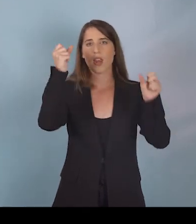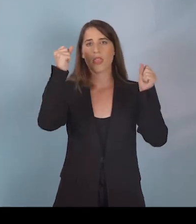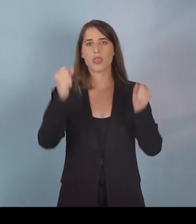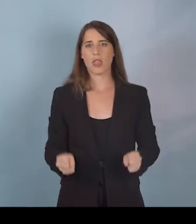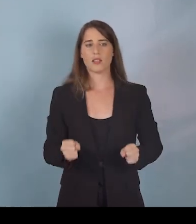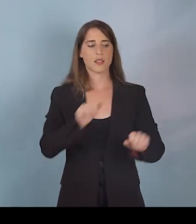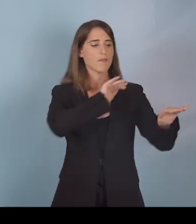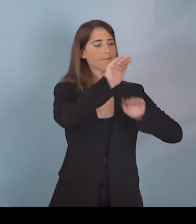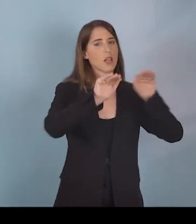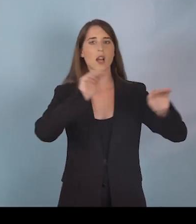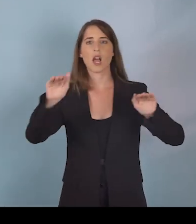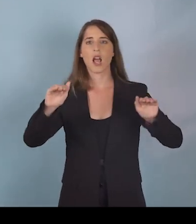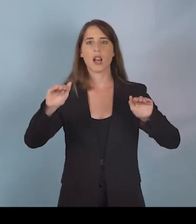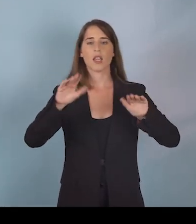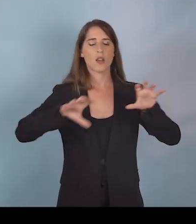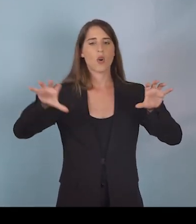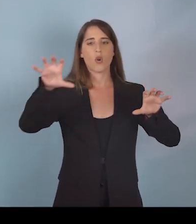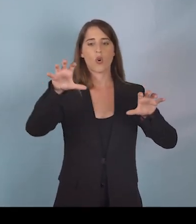Επίσης, το Ευρωπαϊκό Κοινοβούλιο